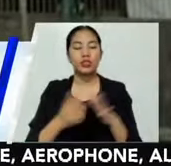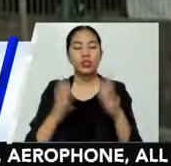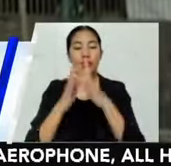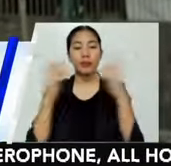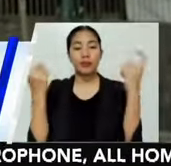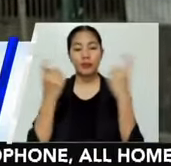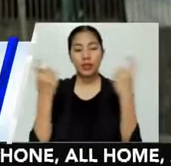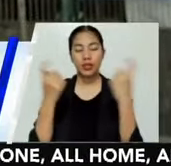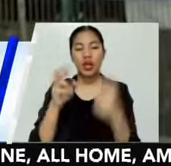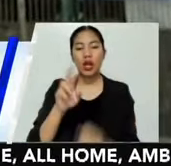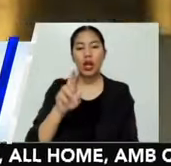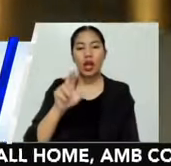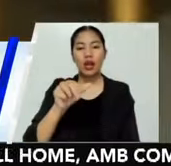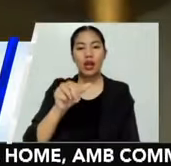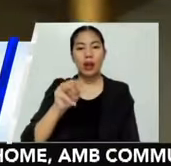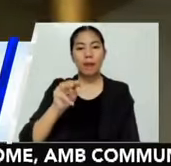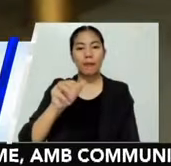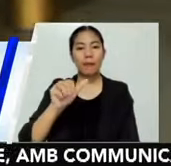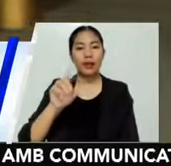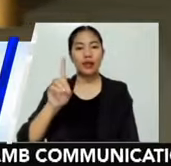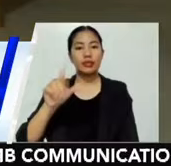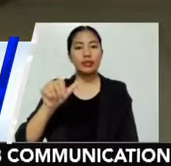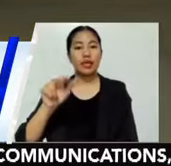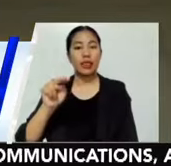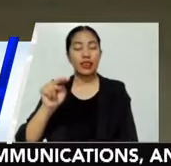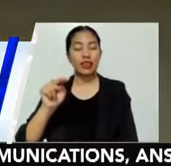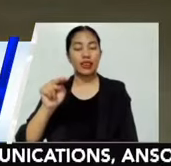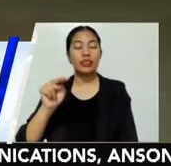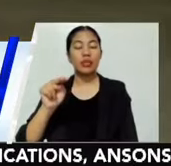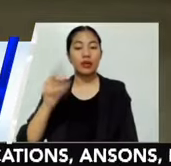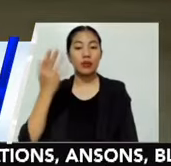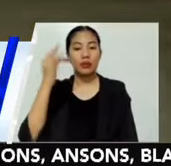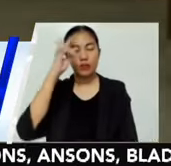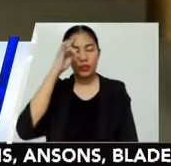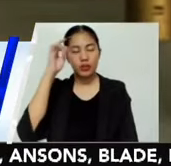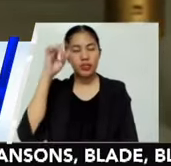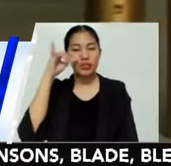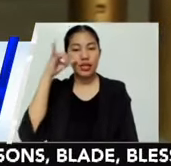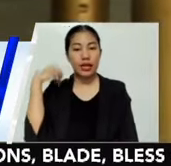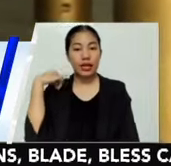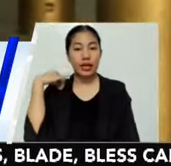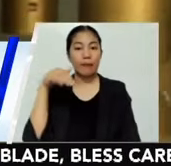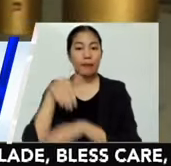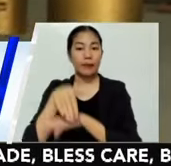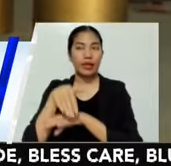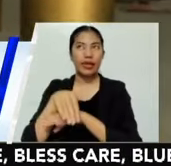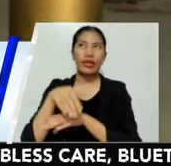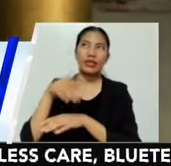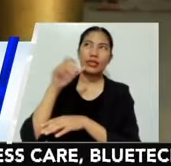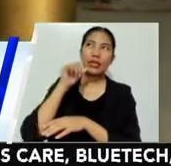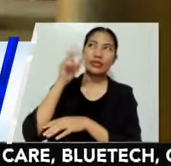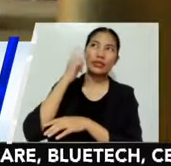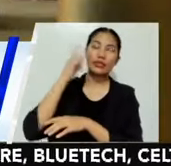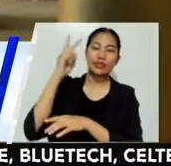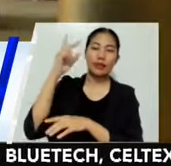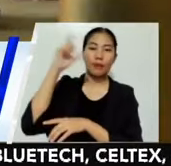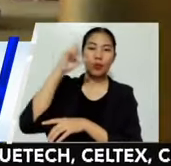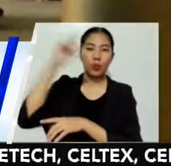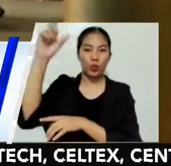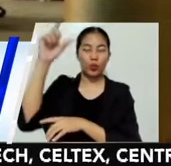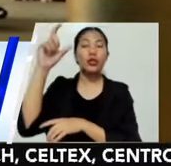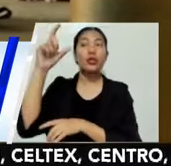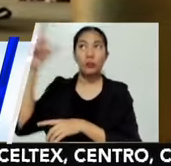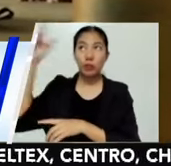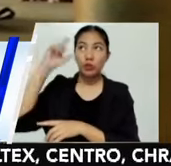Hindi kasi nakita ang buwan kagabi Ang Moon sighting ang hudyat ng pagsisimula ng Ramadan nakahanda na po ang golden moss sa Quiapo